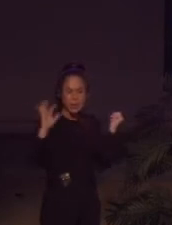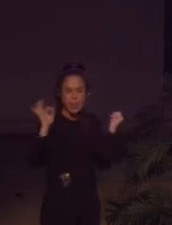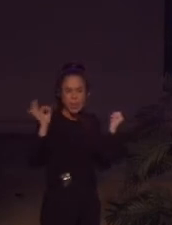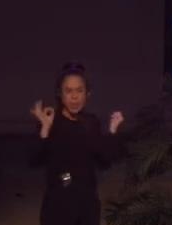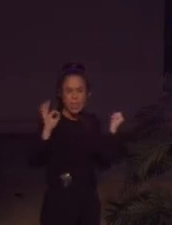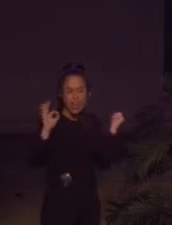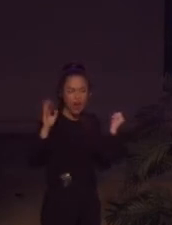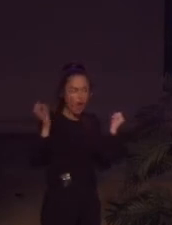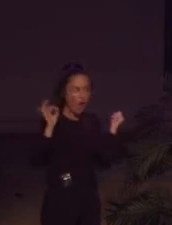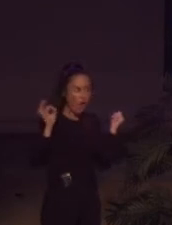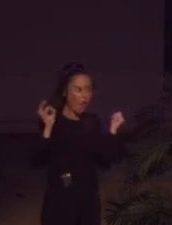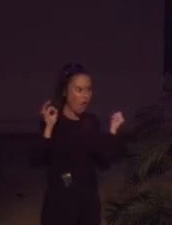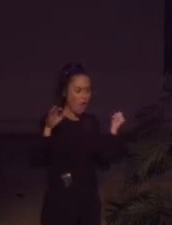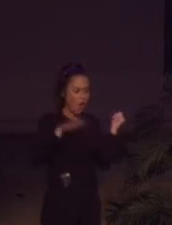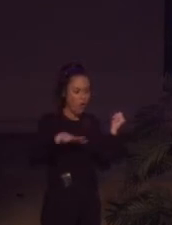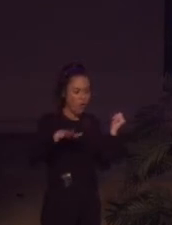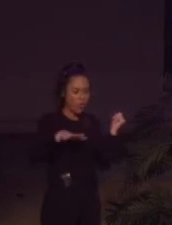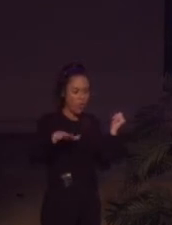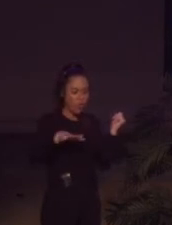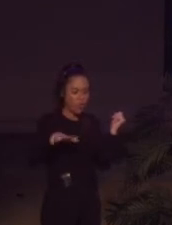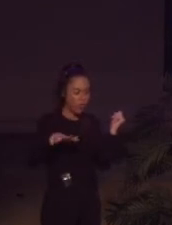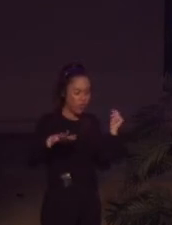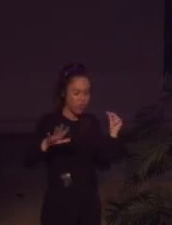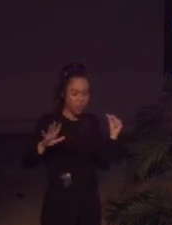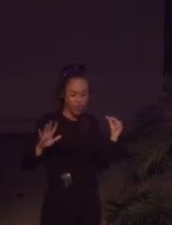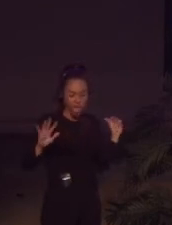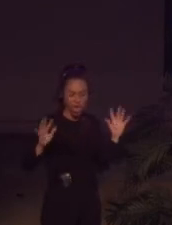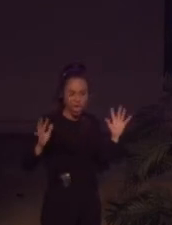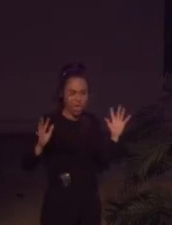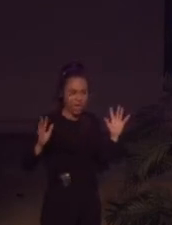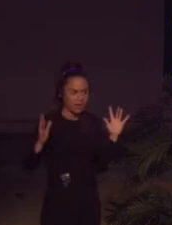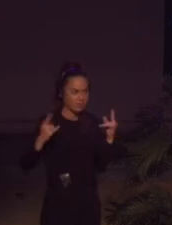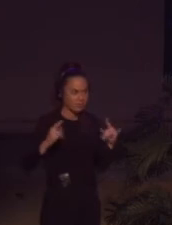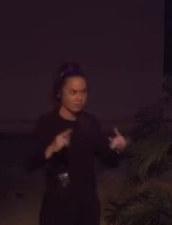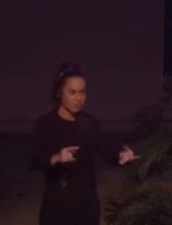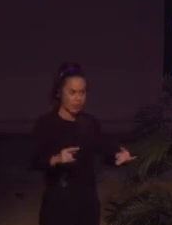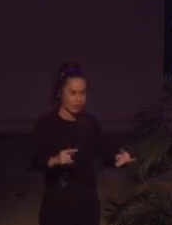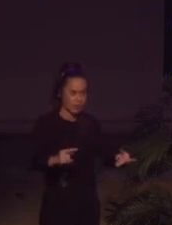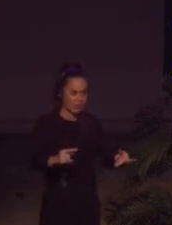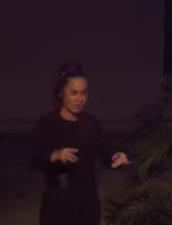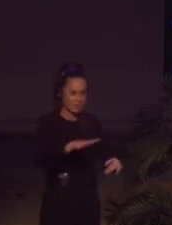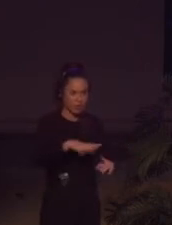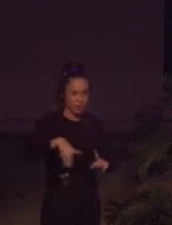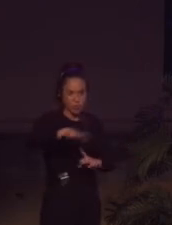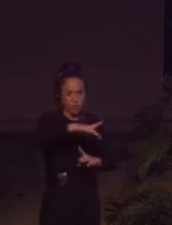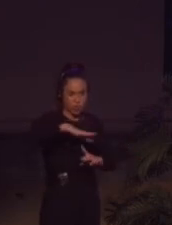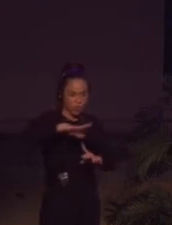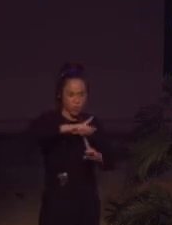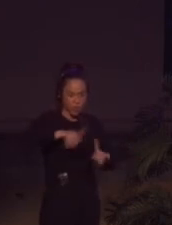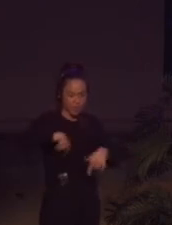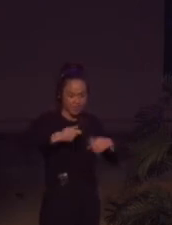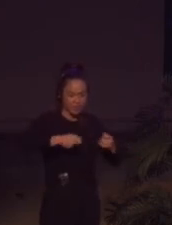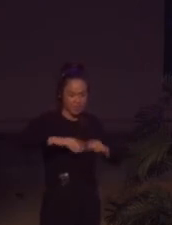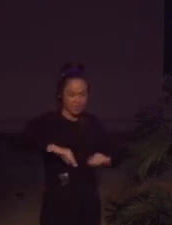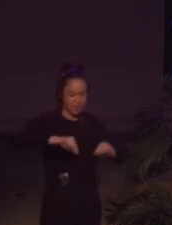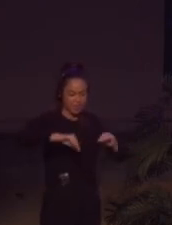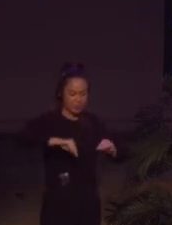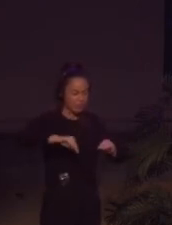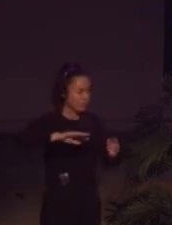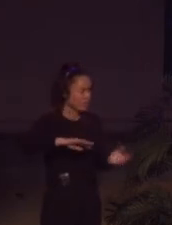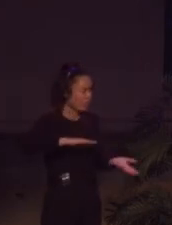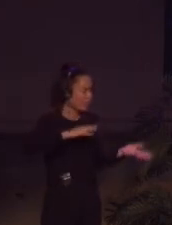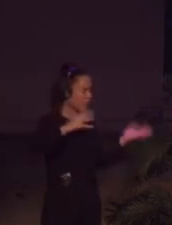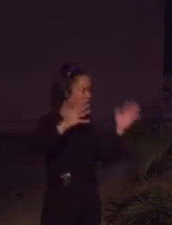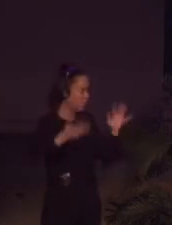Galdera, erreza. A su estado natural. Jode, ondo bukatzen aizan, bain.